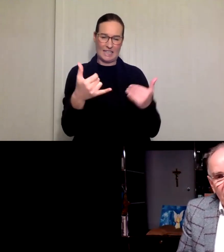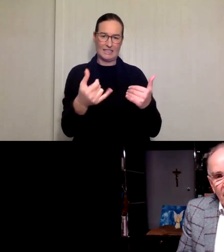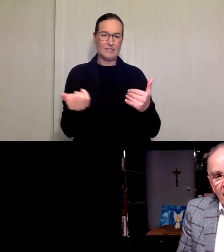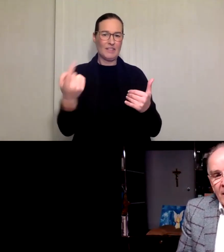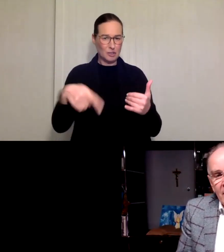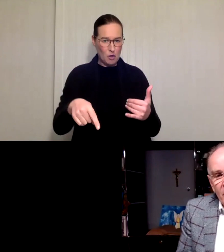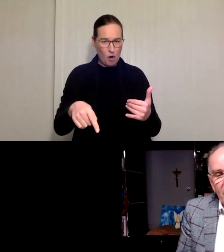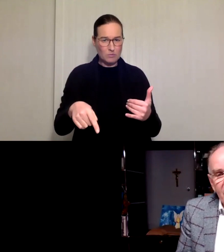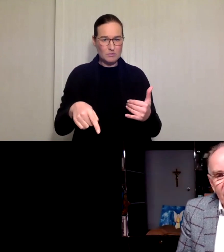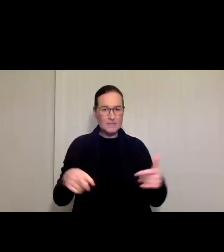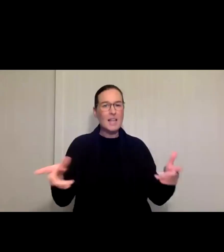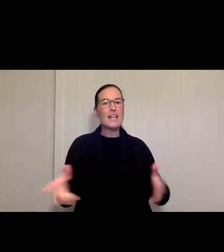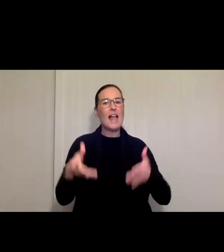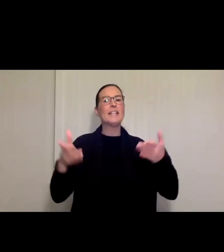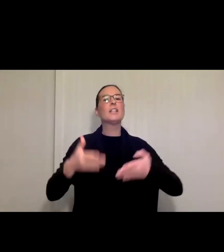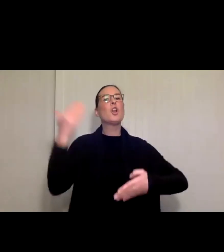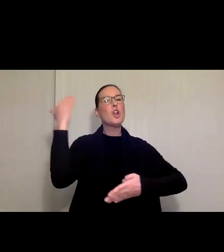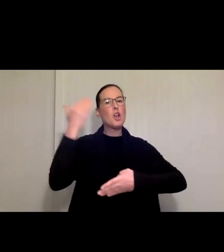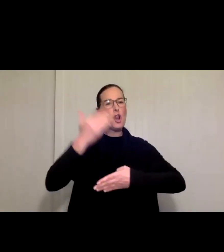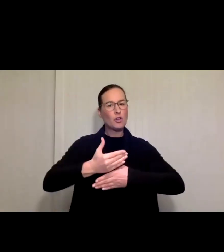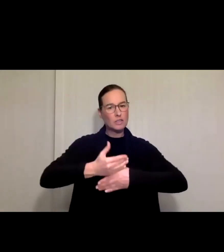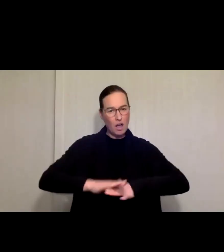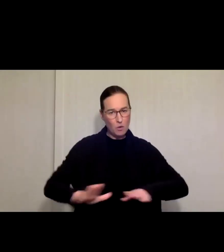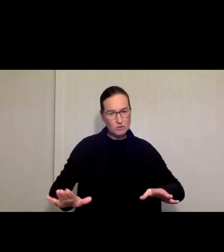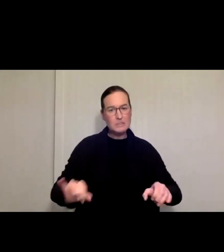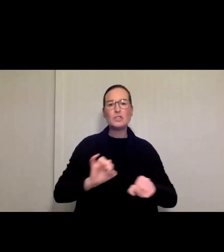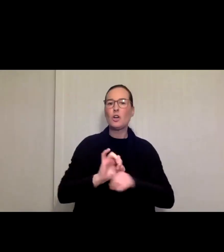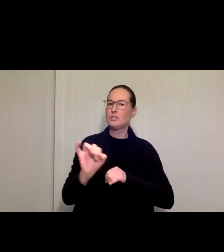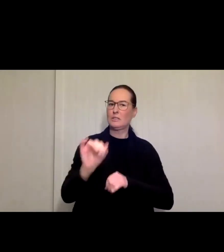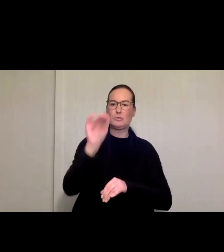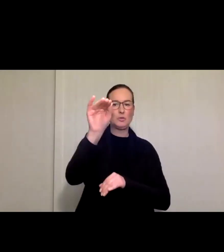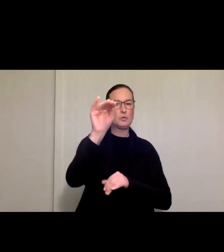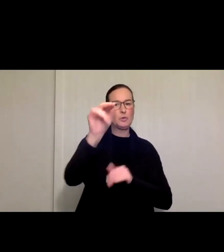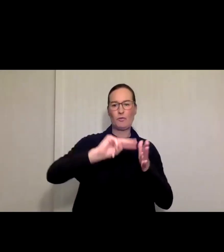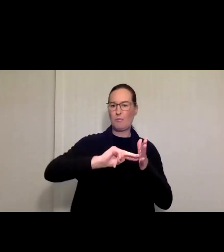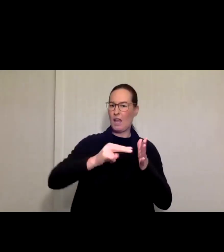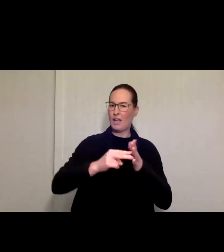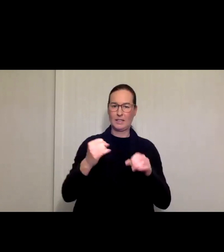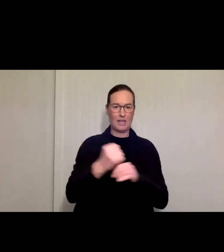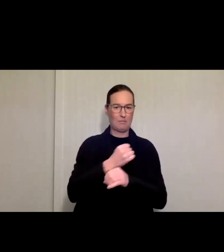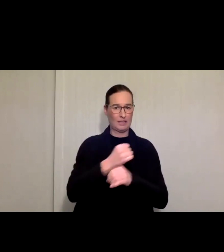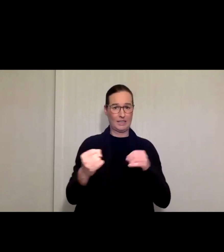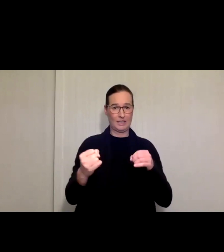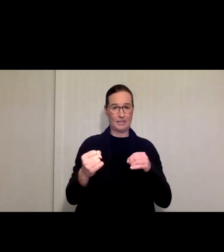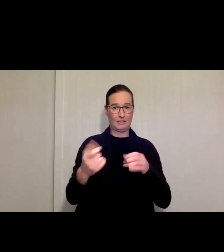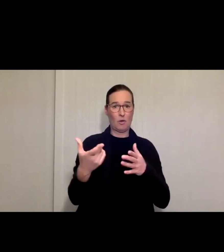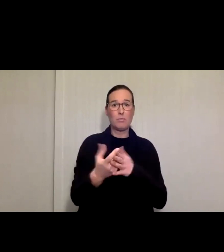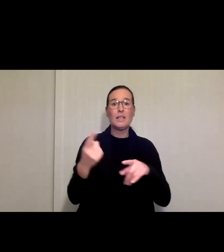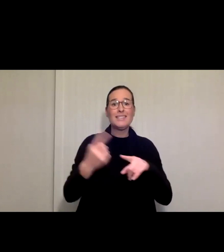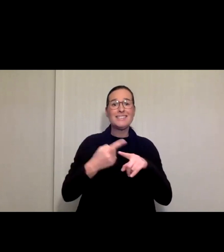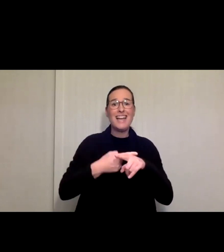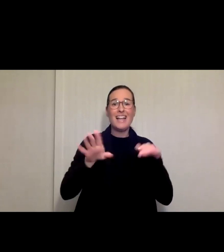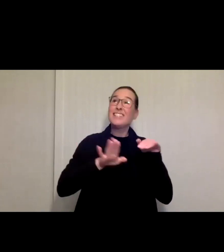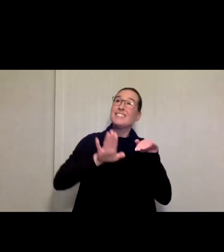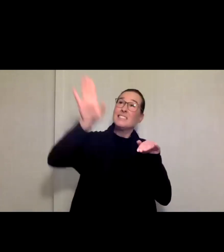noch in einer relativ ungewissen Zukunft sind. Also die Planungen, wie schnell geht es runter, wie wird es dann sein, die sind noch offen und vor allen